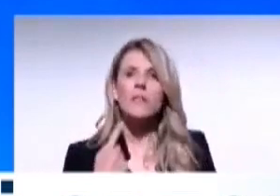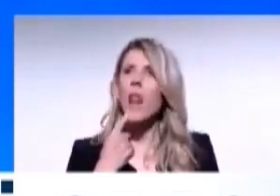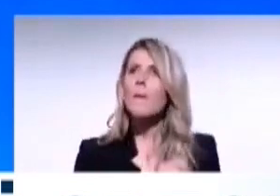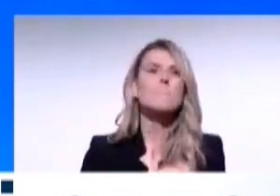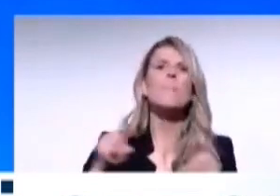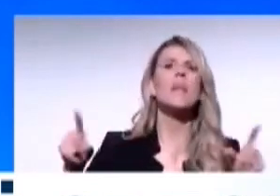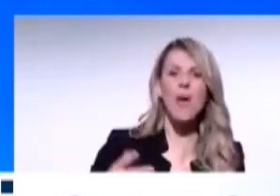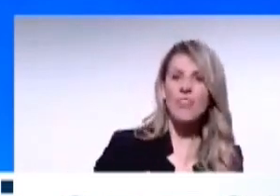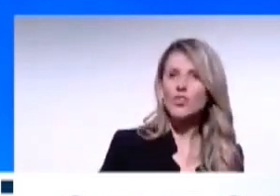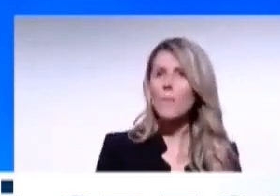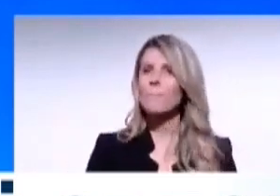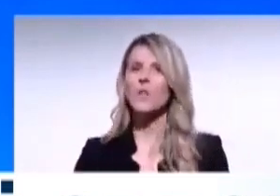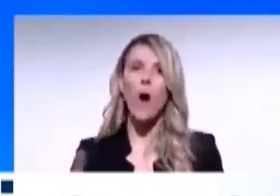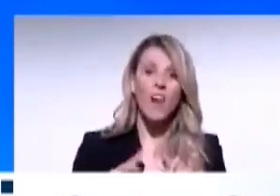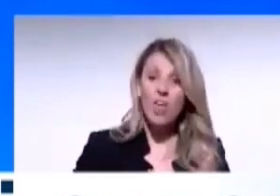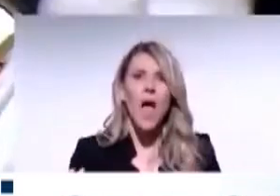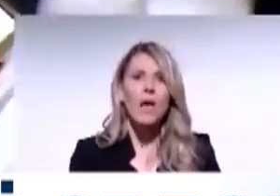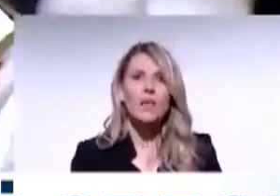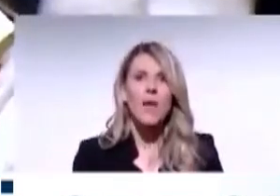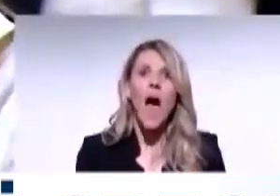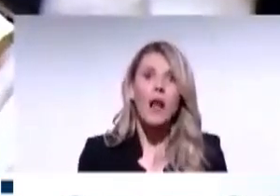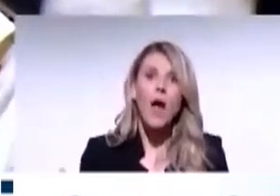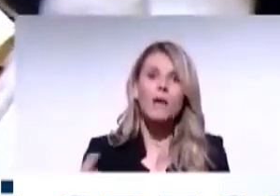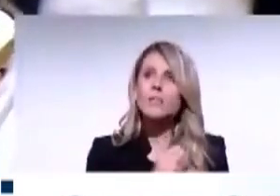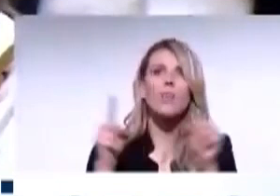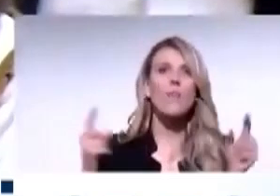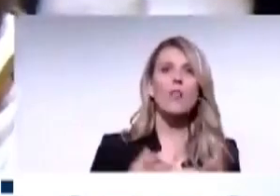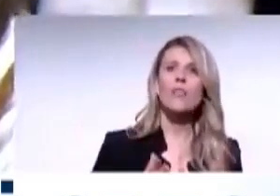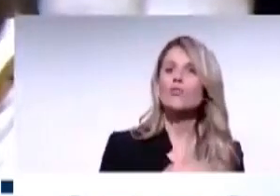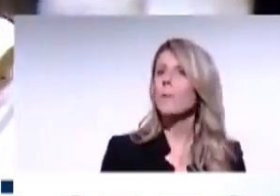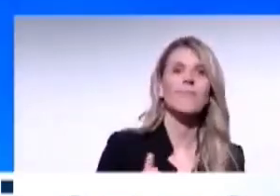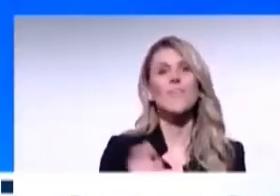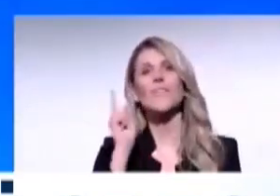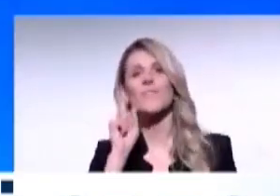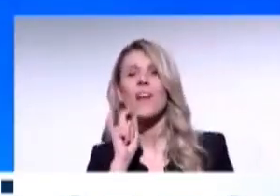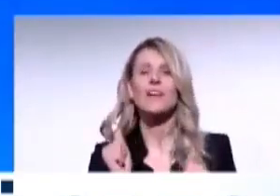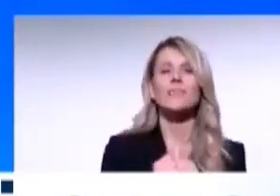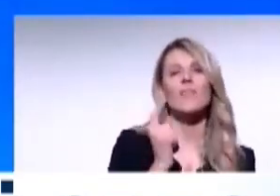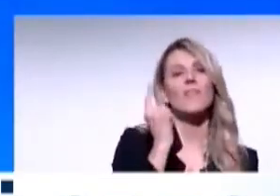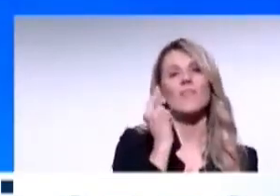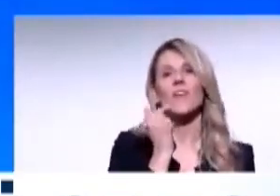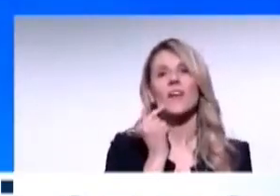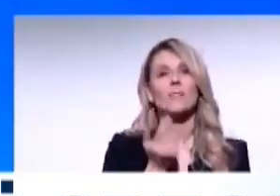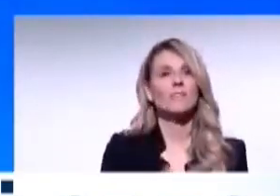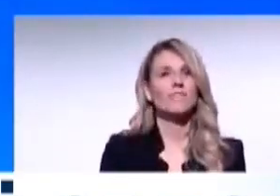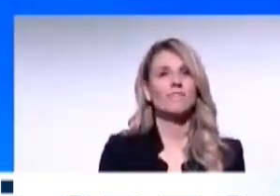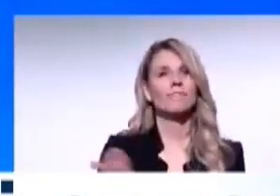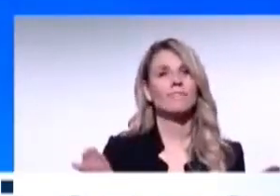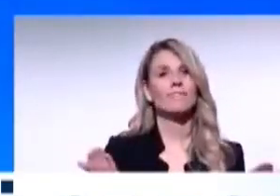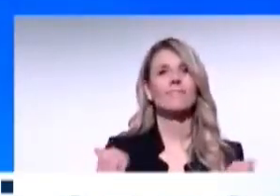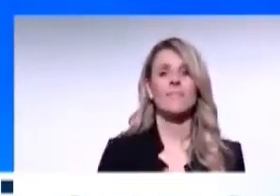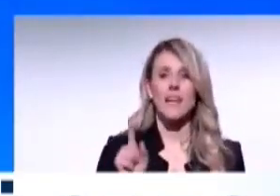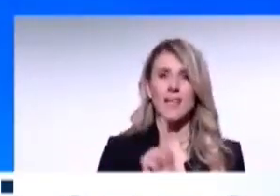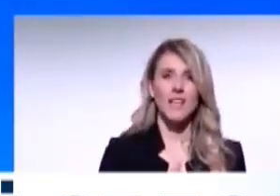të flasin. Pyetja për të dielën është para nesh. A duam stabilitet apo aventura drejt së panjohurës?